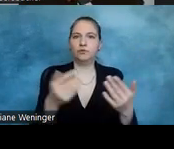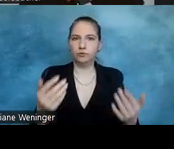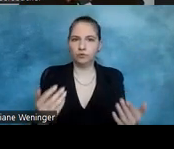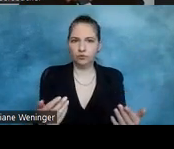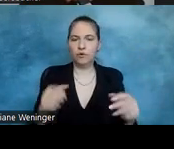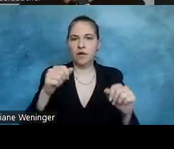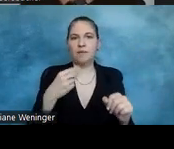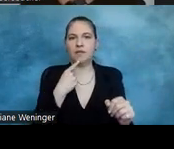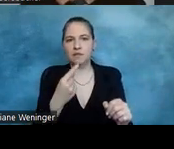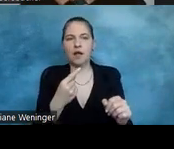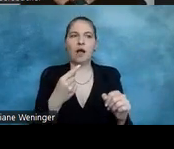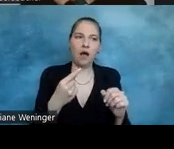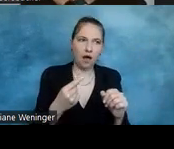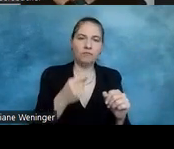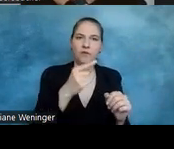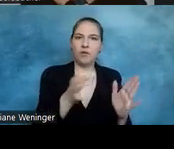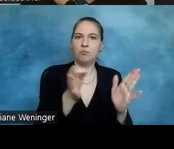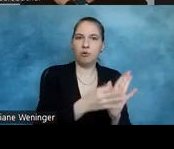quasi erfüllt vom Easy Web Check.